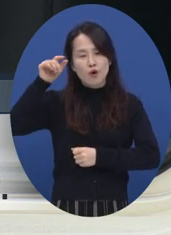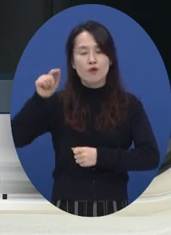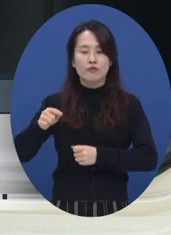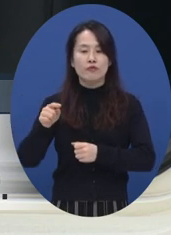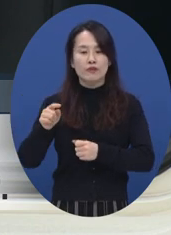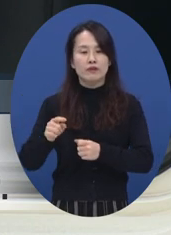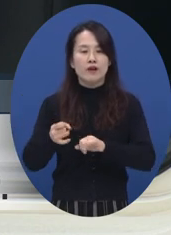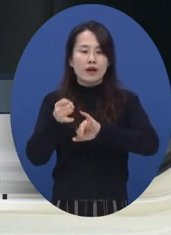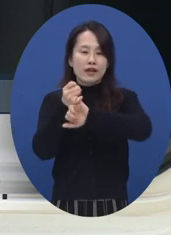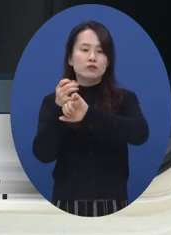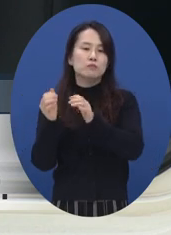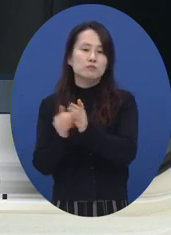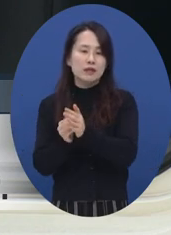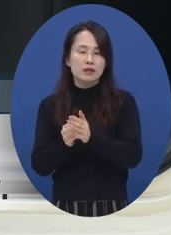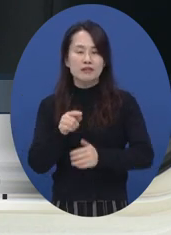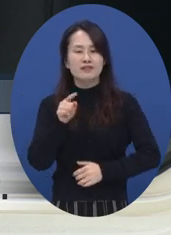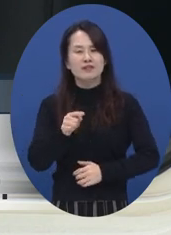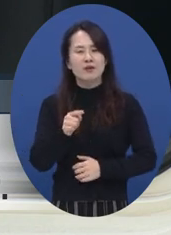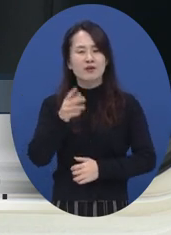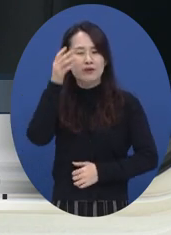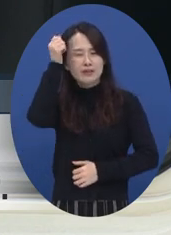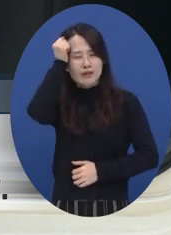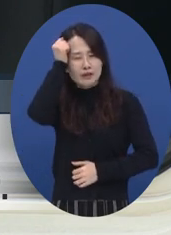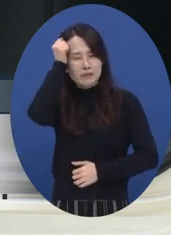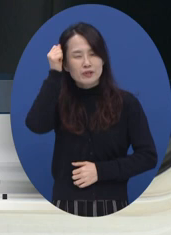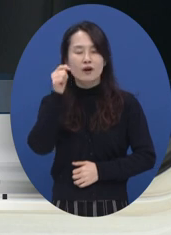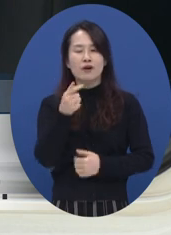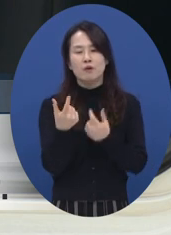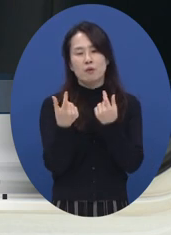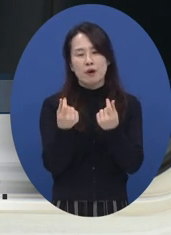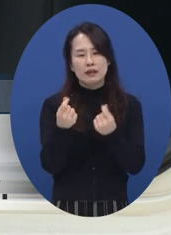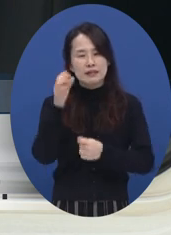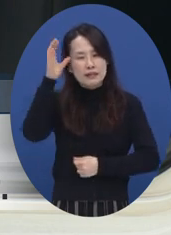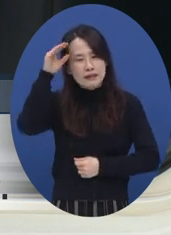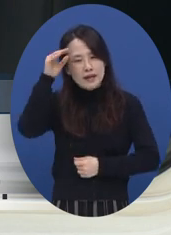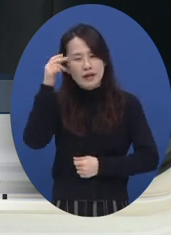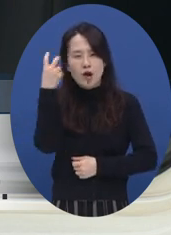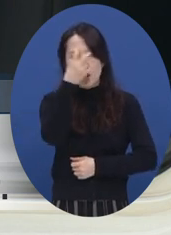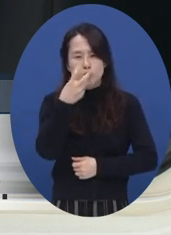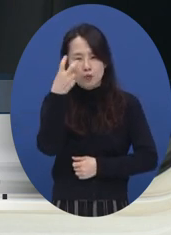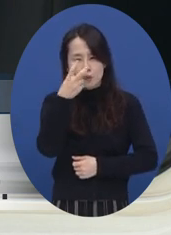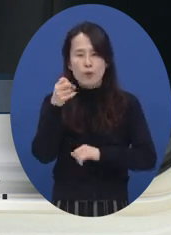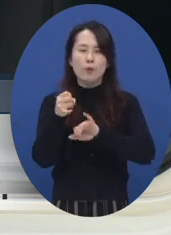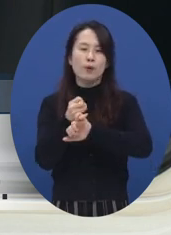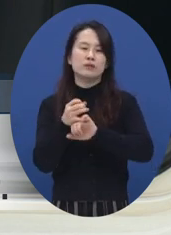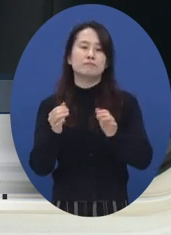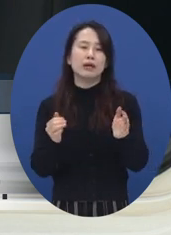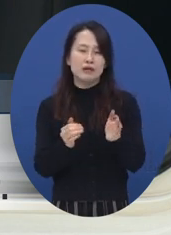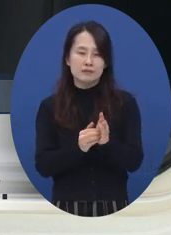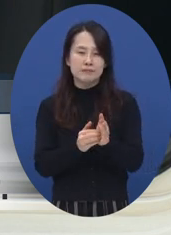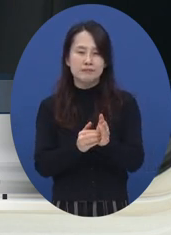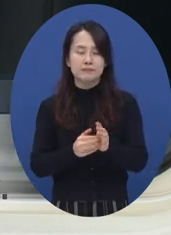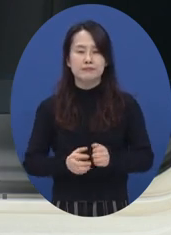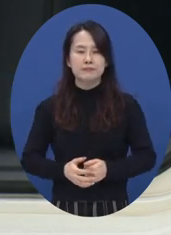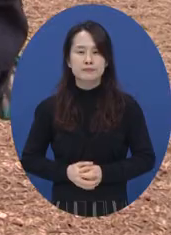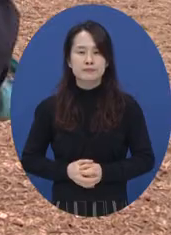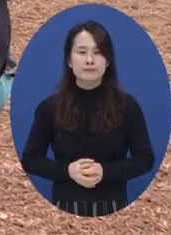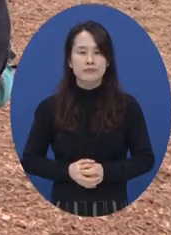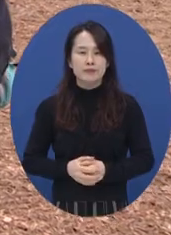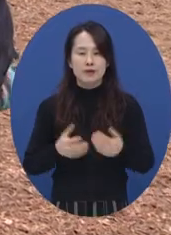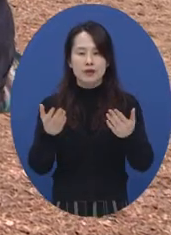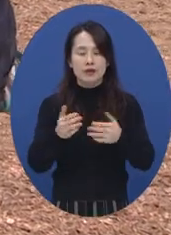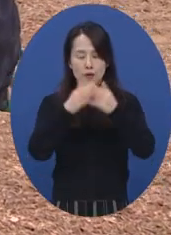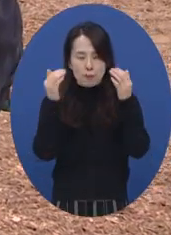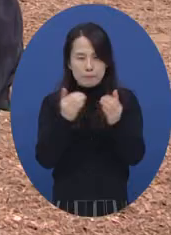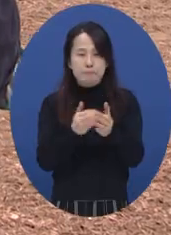한테 어야 약속을 했어요 너를 계속 기리면서 너와 같은 아이들의 계속 돌고 오겠다고 약속을 했습니다